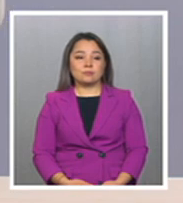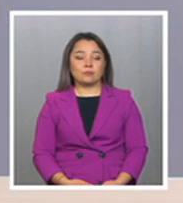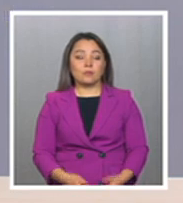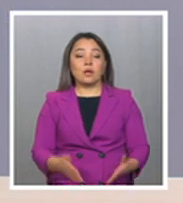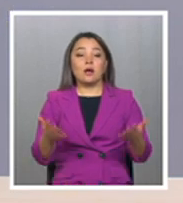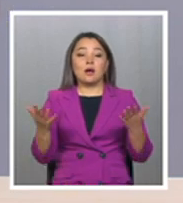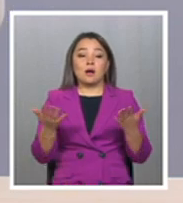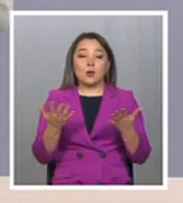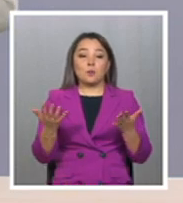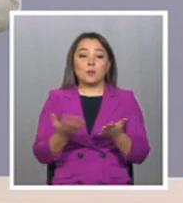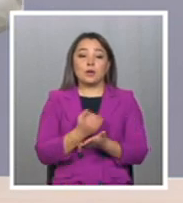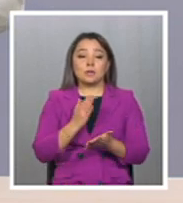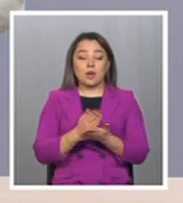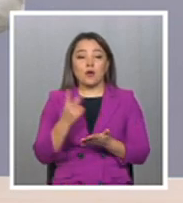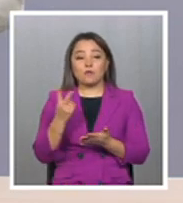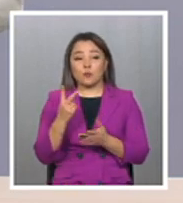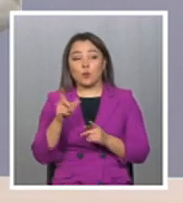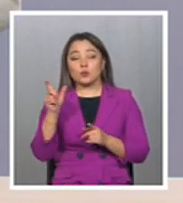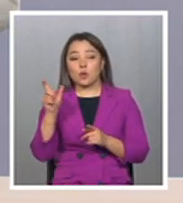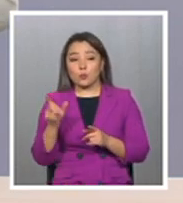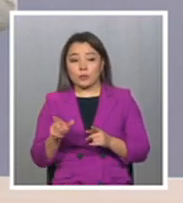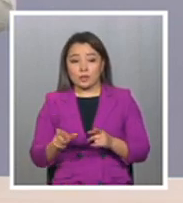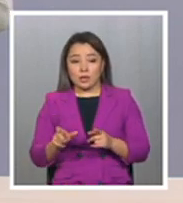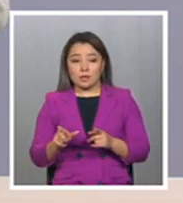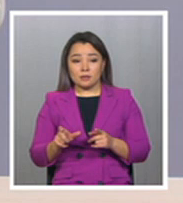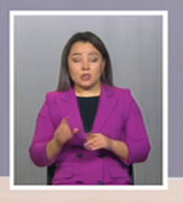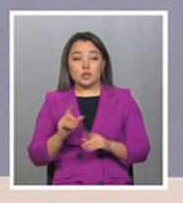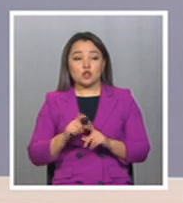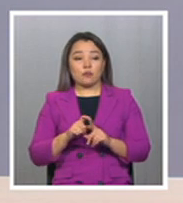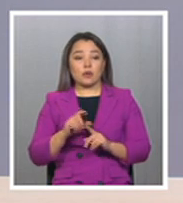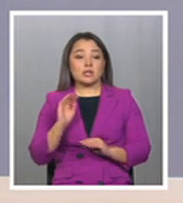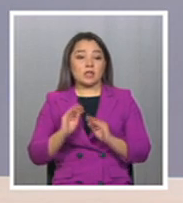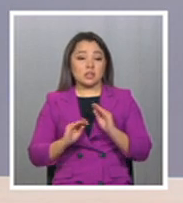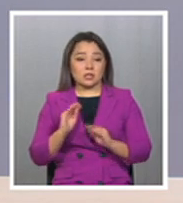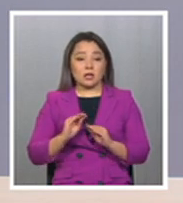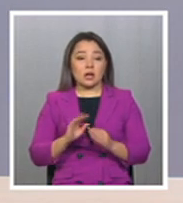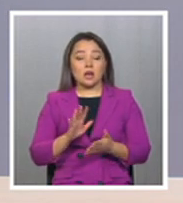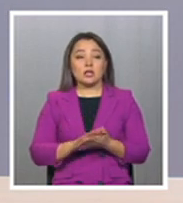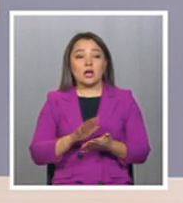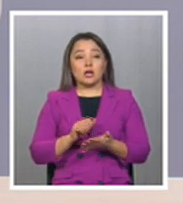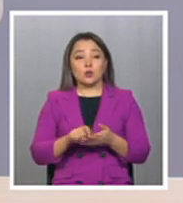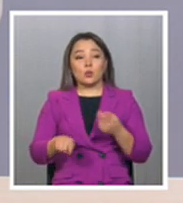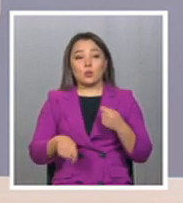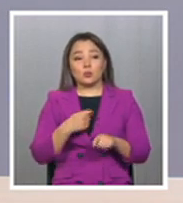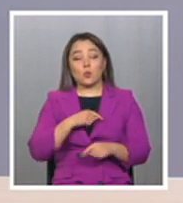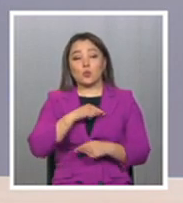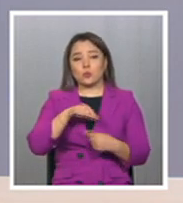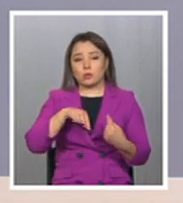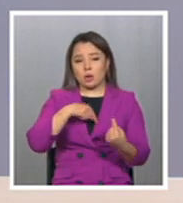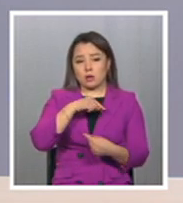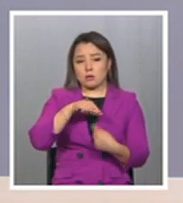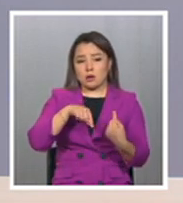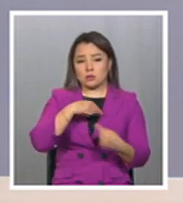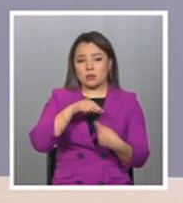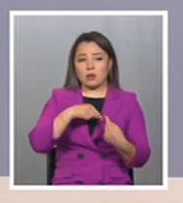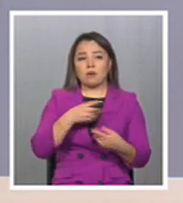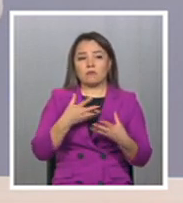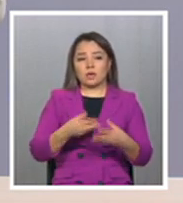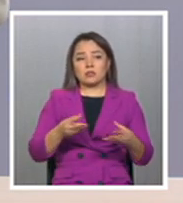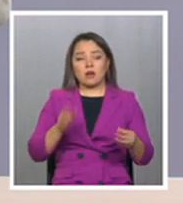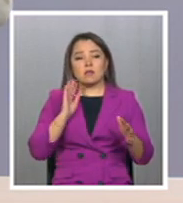Какие получились у нас во втором столбике словосочетания? Разрушительный ураган, весеннее